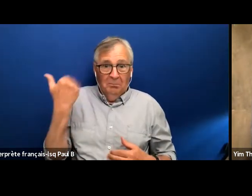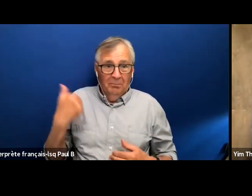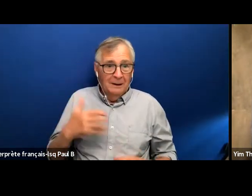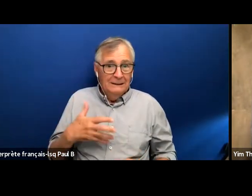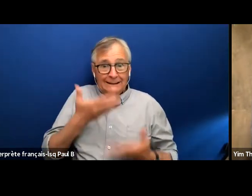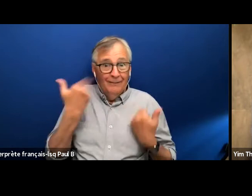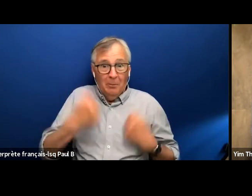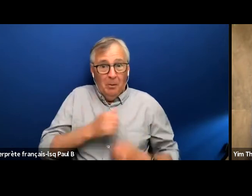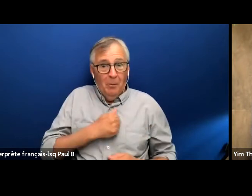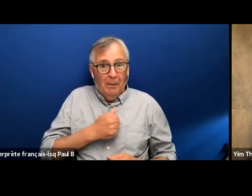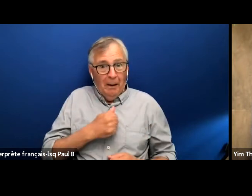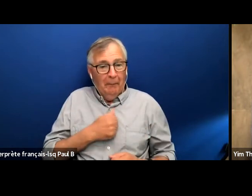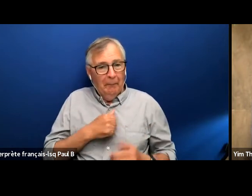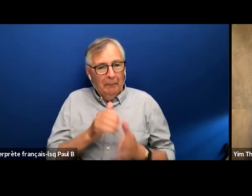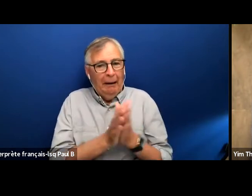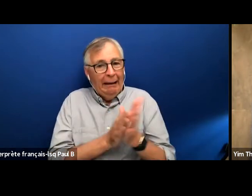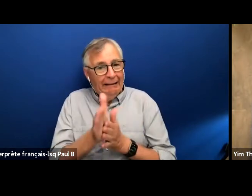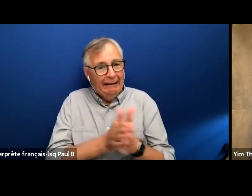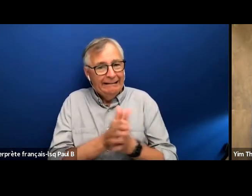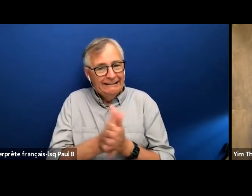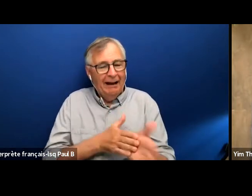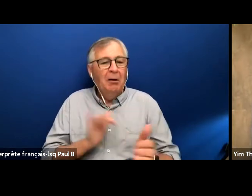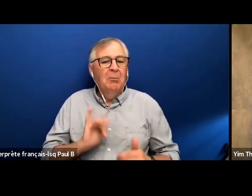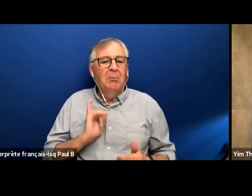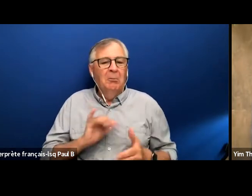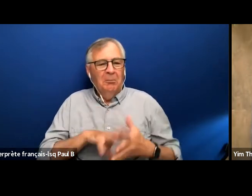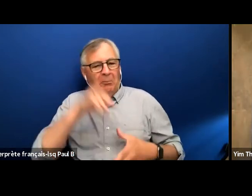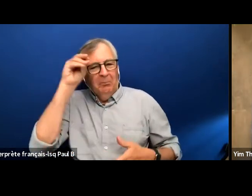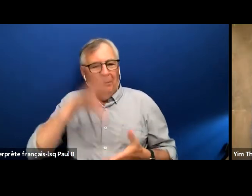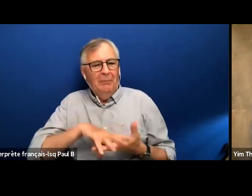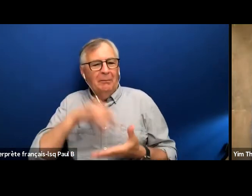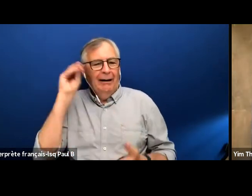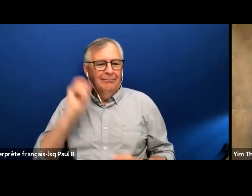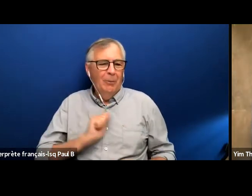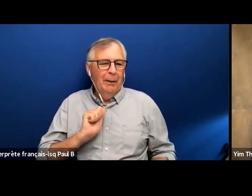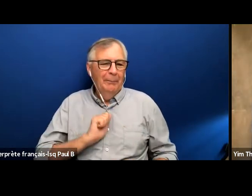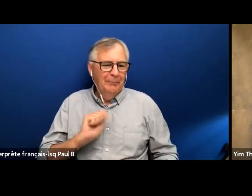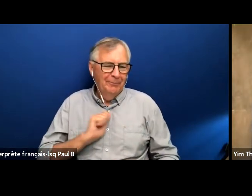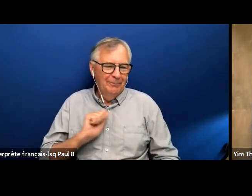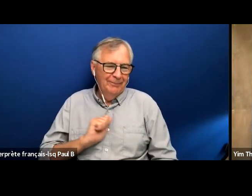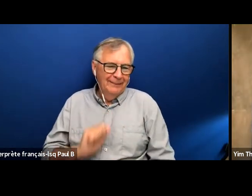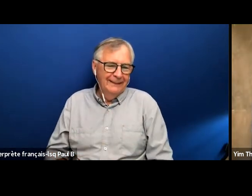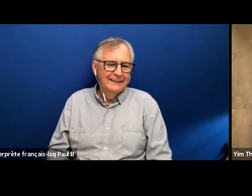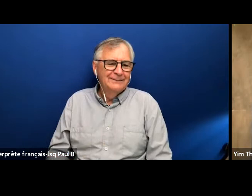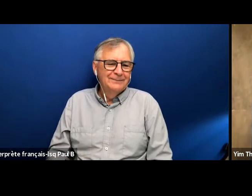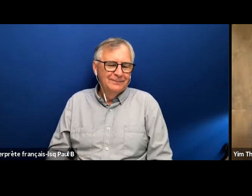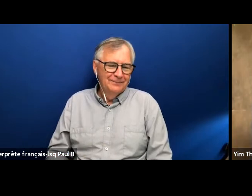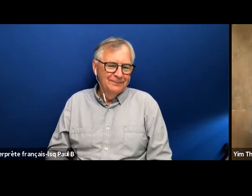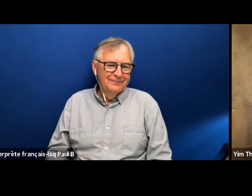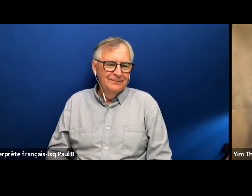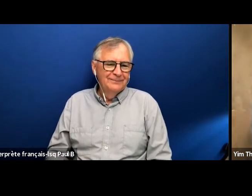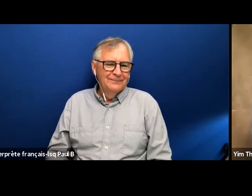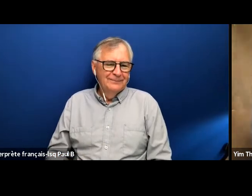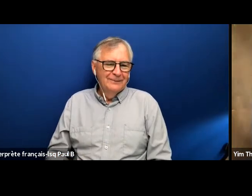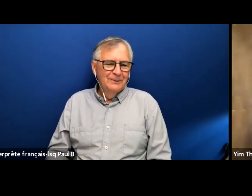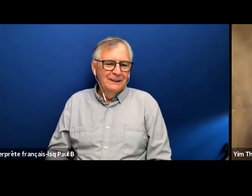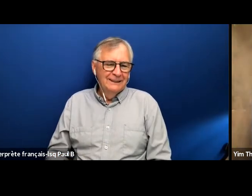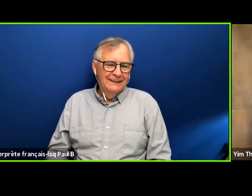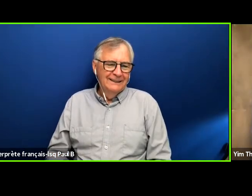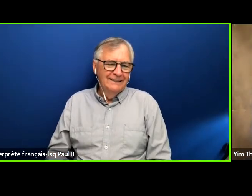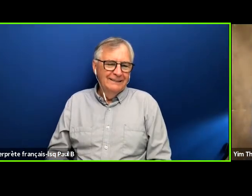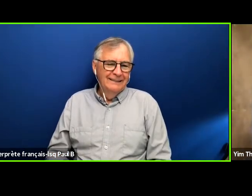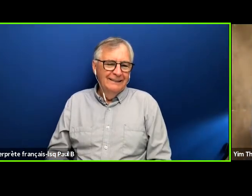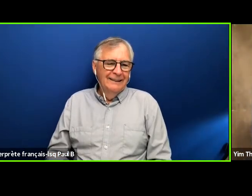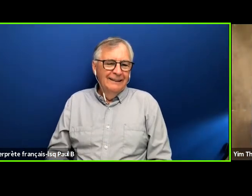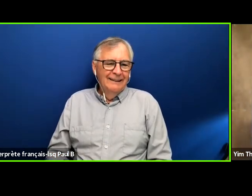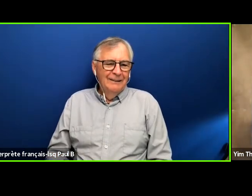mais c'est intéressant. Je vais prendre ça en note pour les prochaines conférences pour voir. Oui,